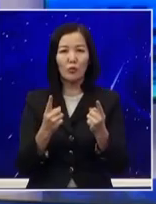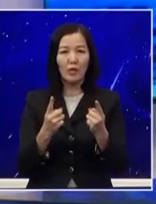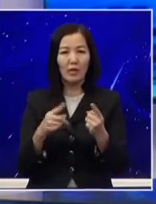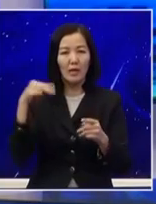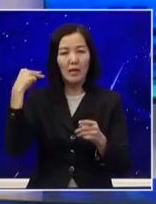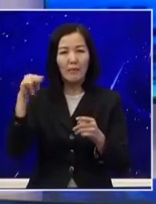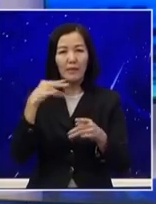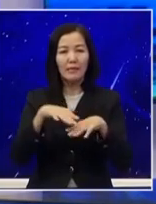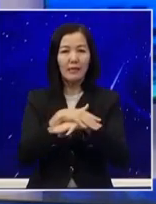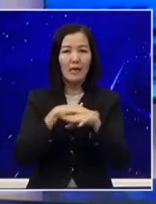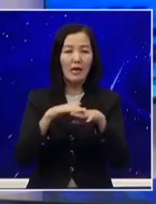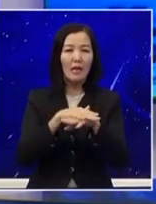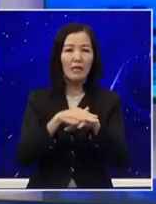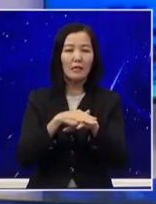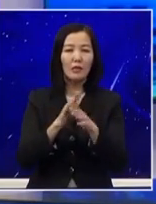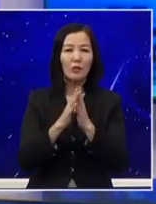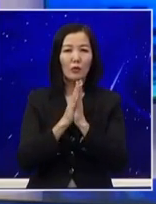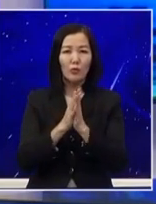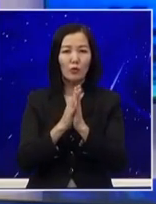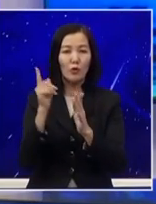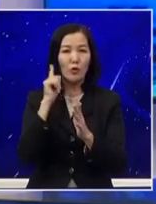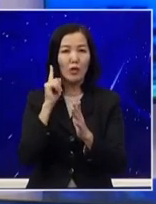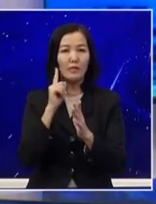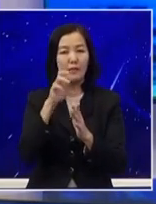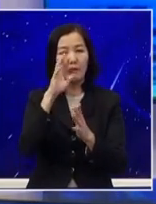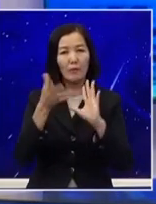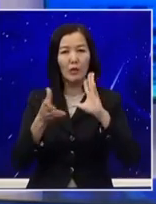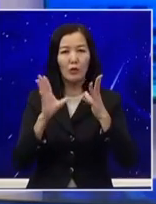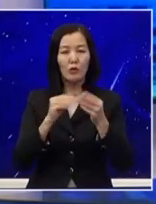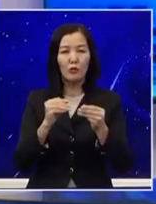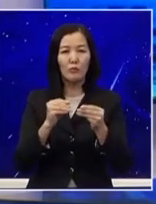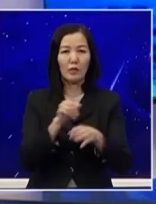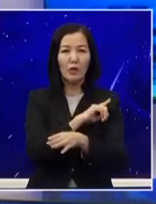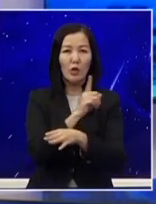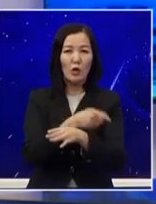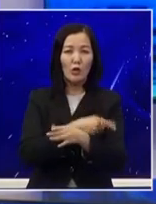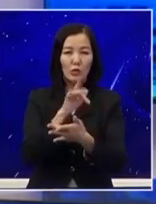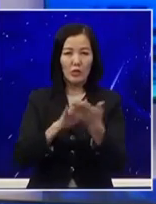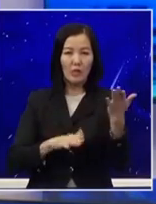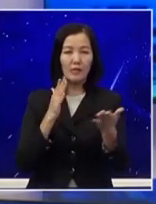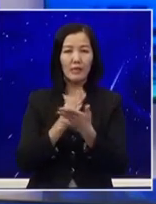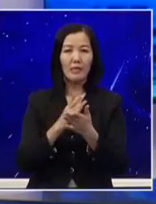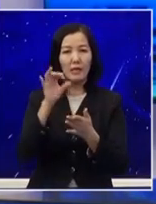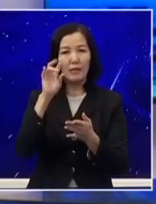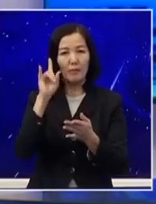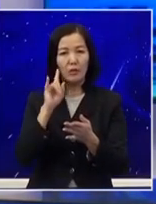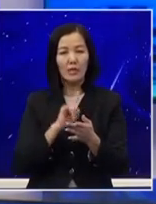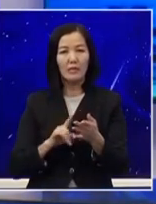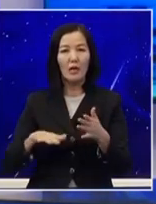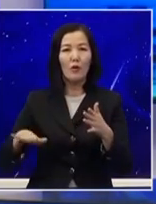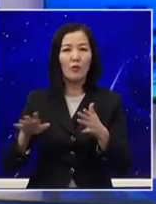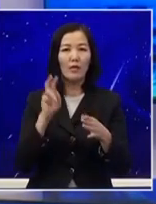Яғни президенттің халық үніне құлақ асатын мемлекет тұжырымдамасы күн санап күшіне ене бермек. Еңбекші Қазақ ауданында